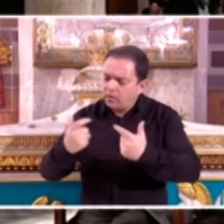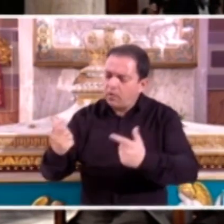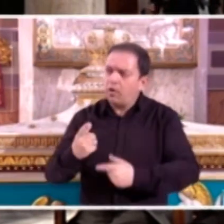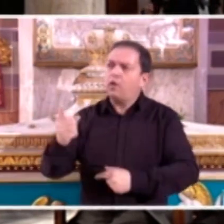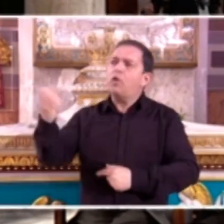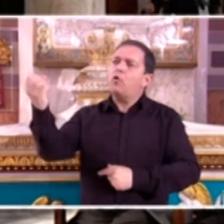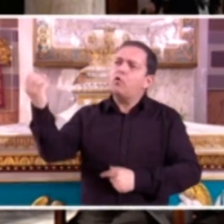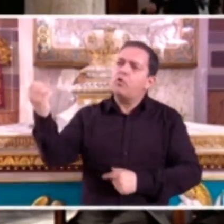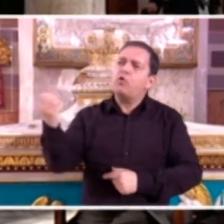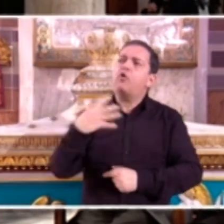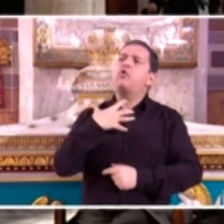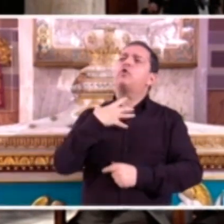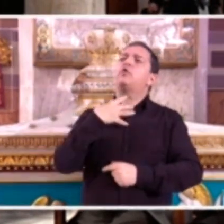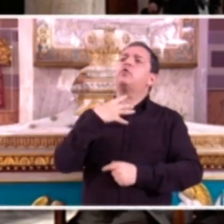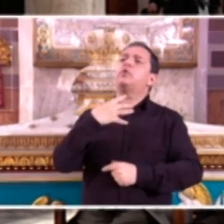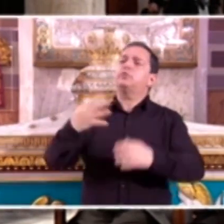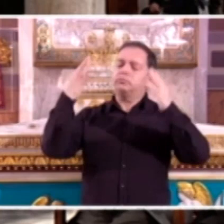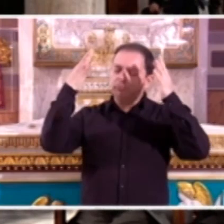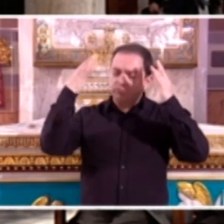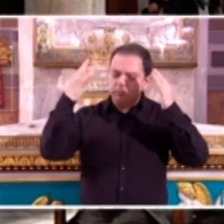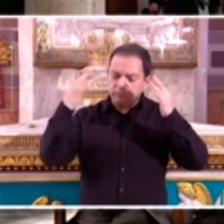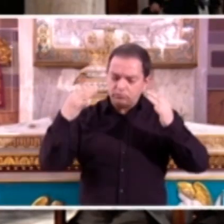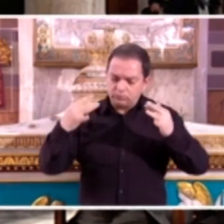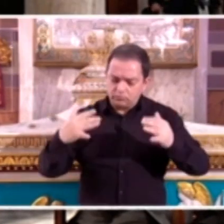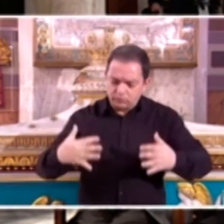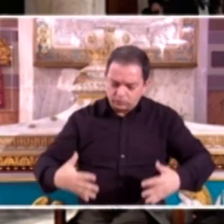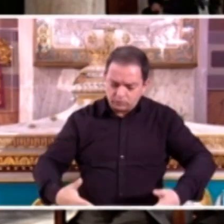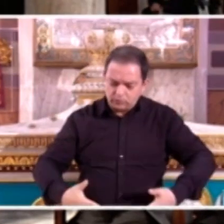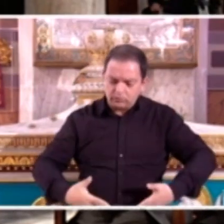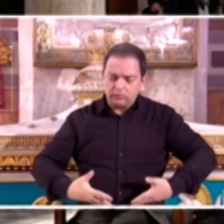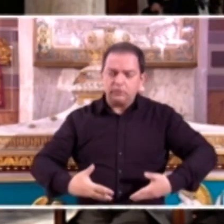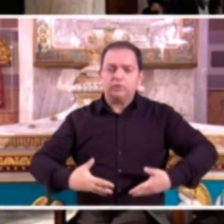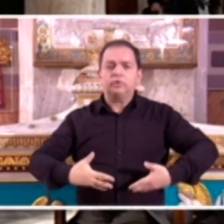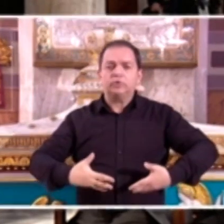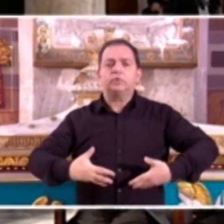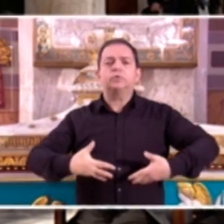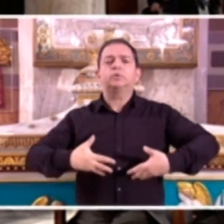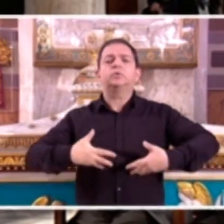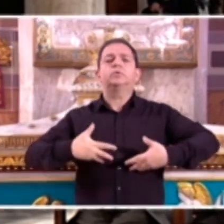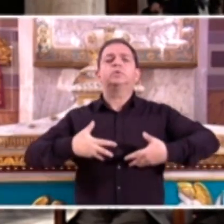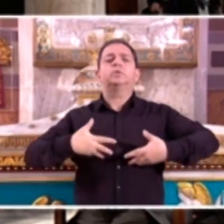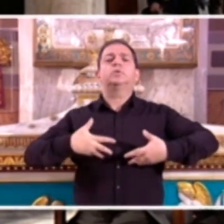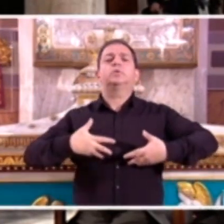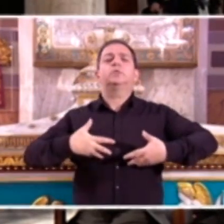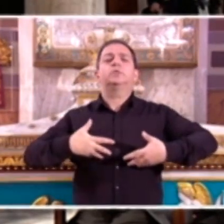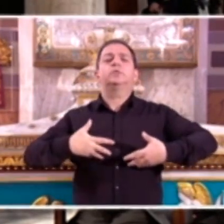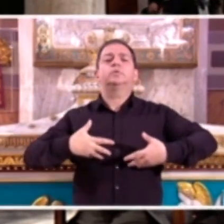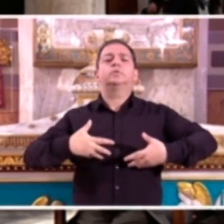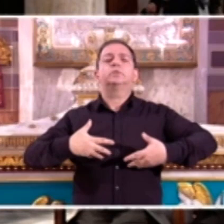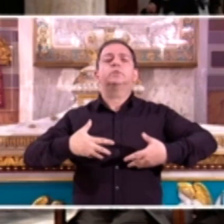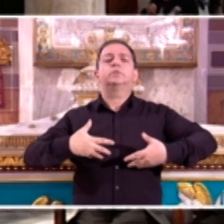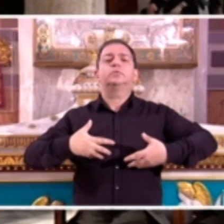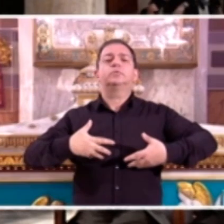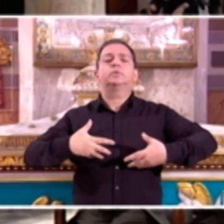ελέησον και διαφύλαξον ημάς ο Θεός της η χάριτη.